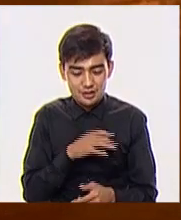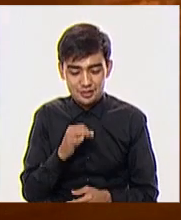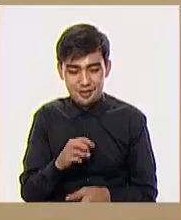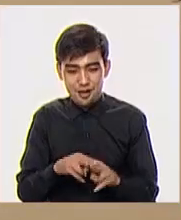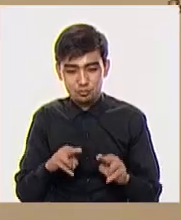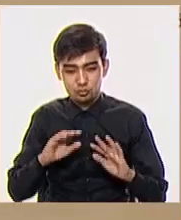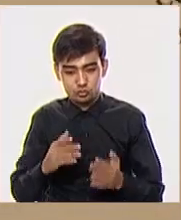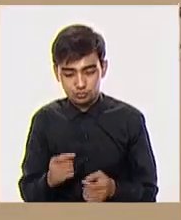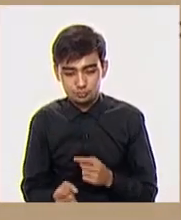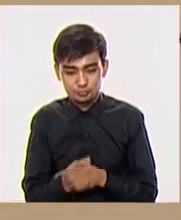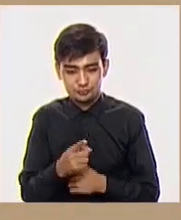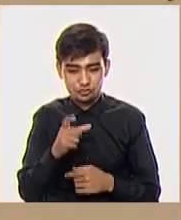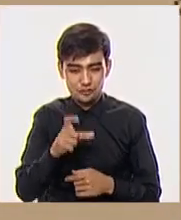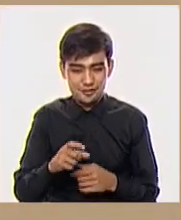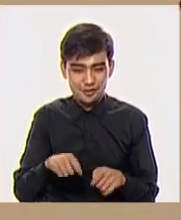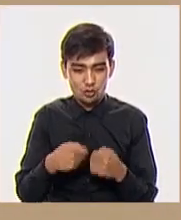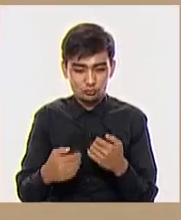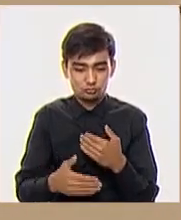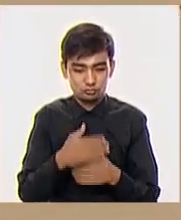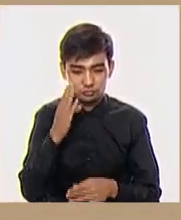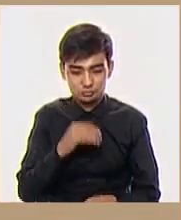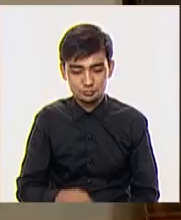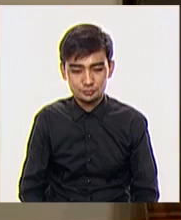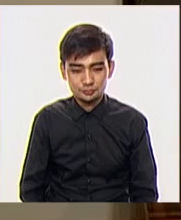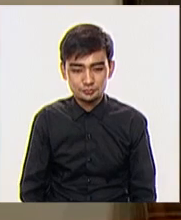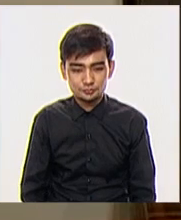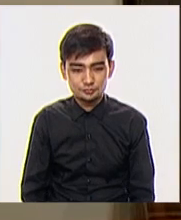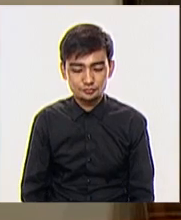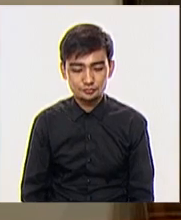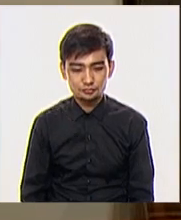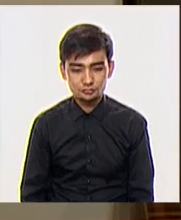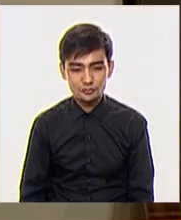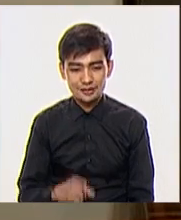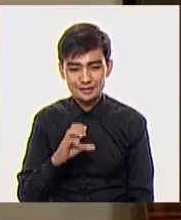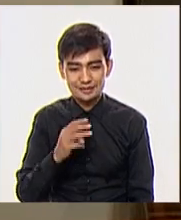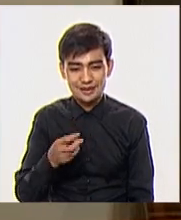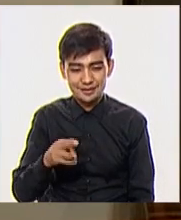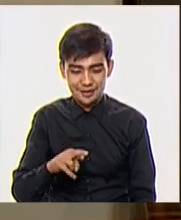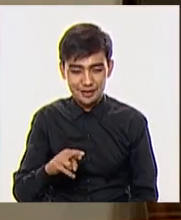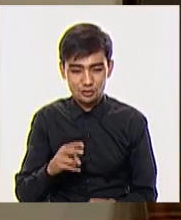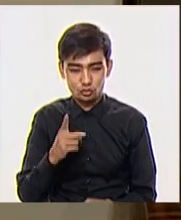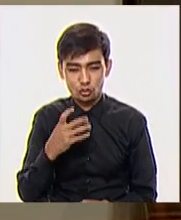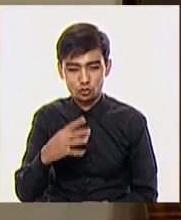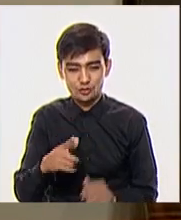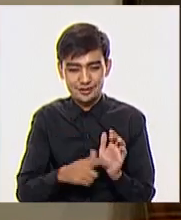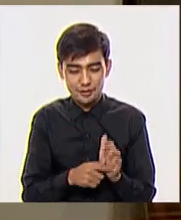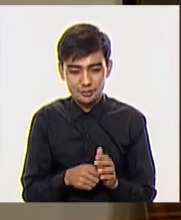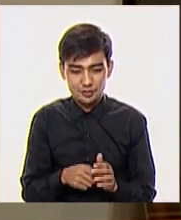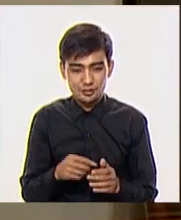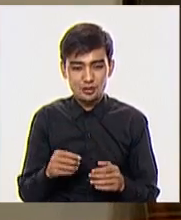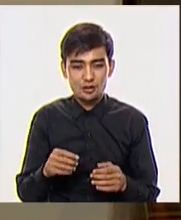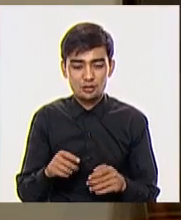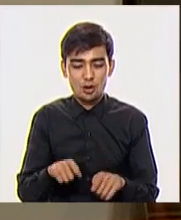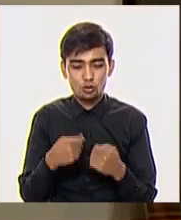этом случае удастся привлечь нарушителей по закону. Статья 147, она называется «Нарушение неприкосновенной частной жизни